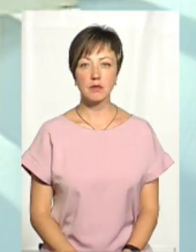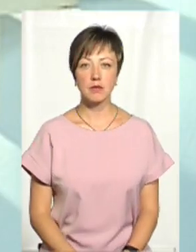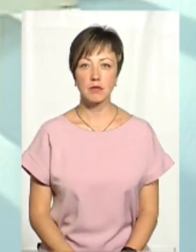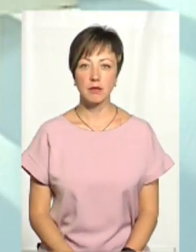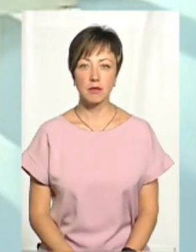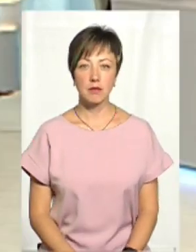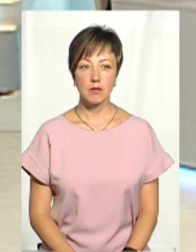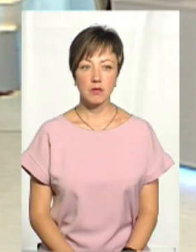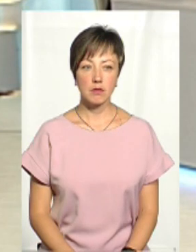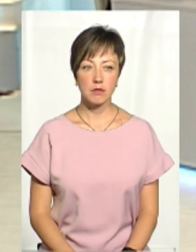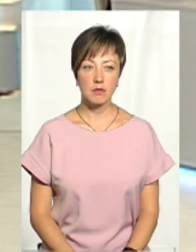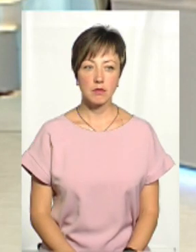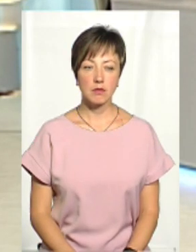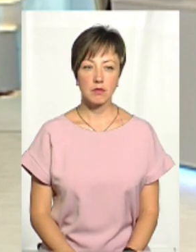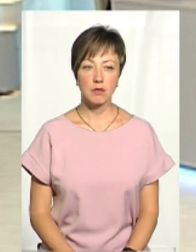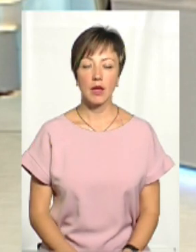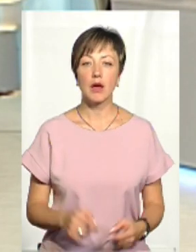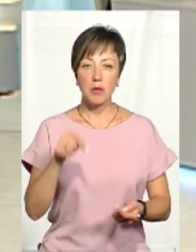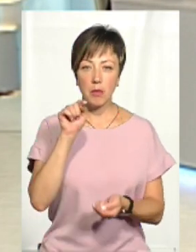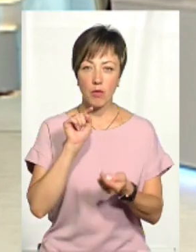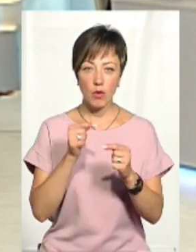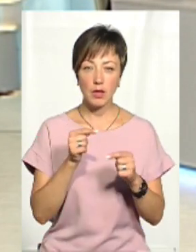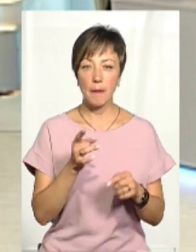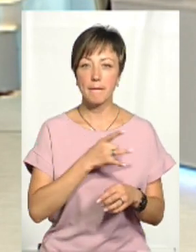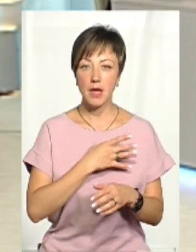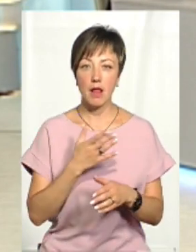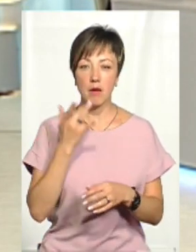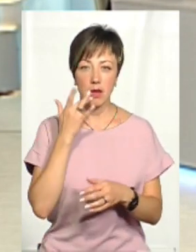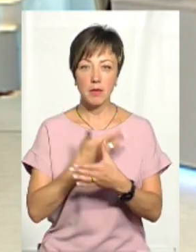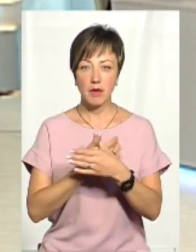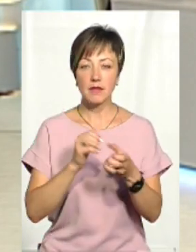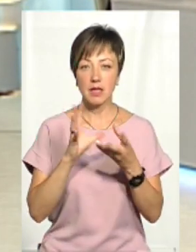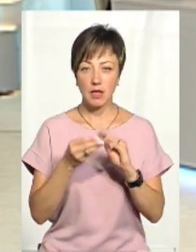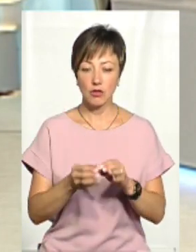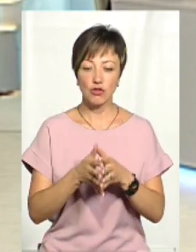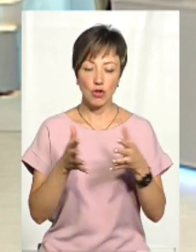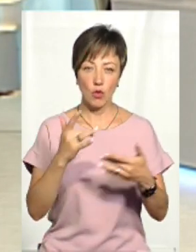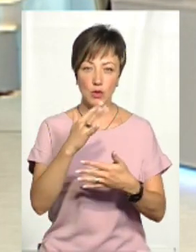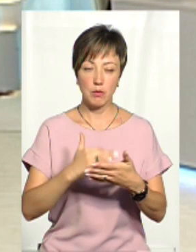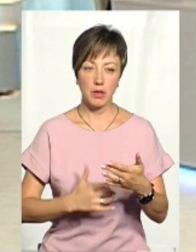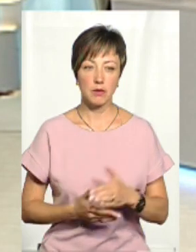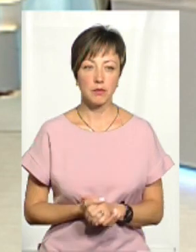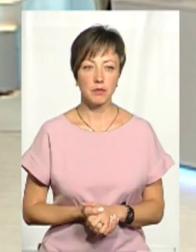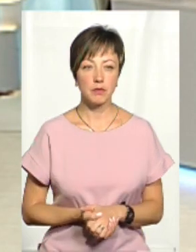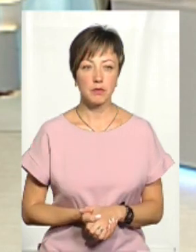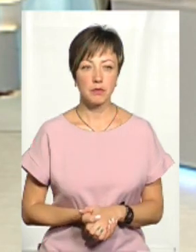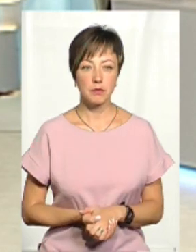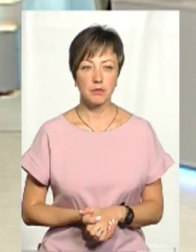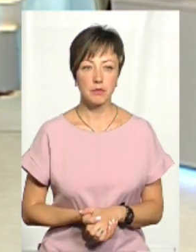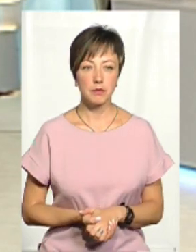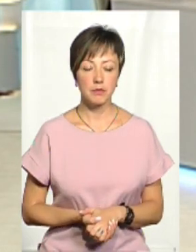якраз призначений проти цього білого американського метелика. Не тільки. Не тільки, взагалі. Від листогризуючих. Від